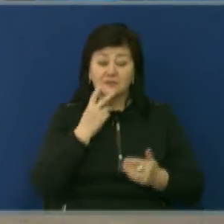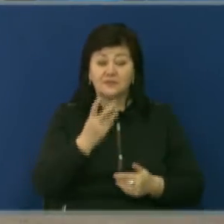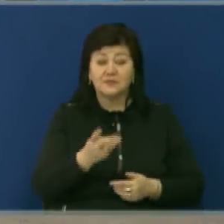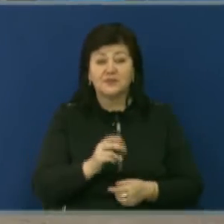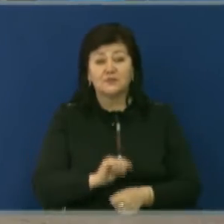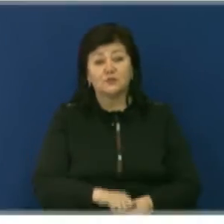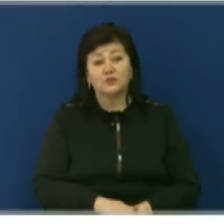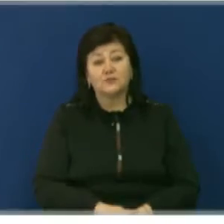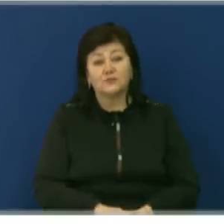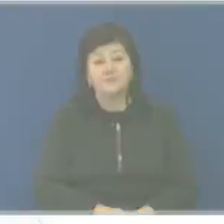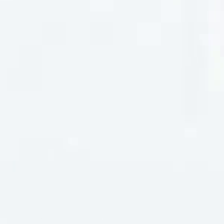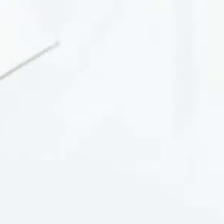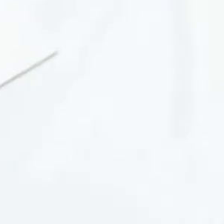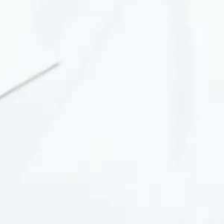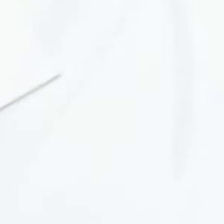телеарнасы.